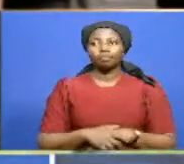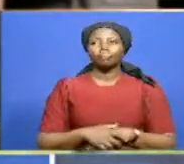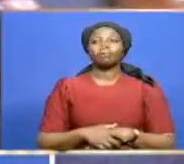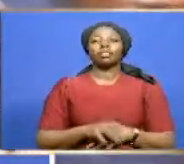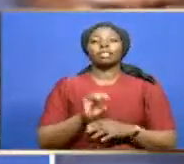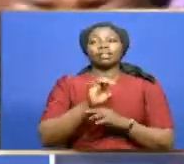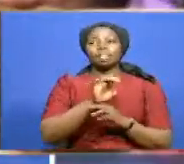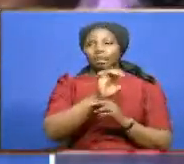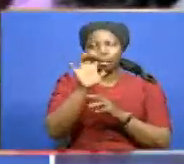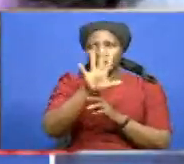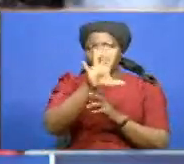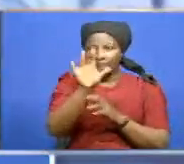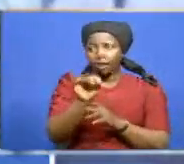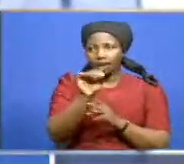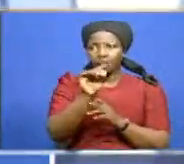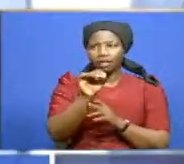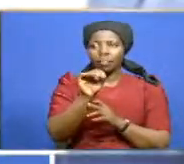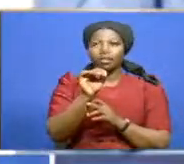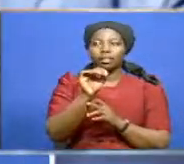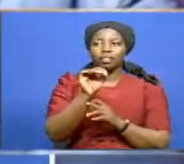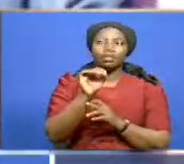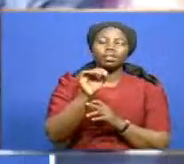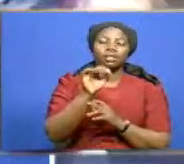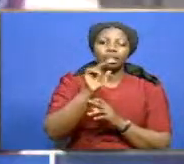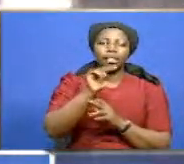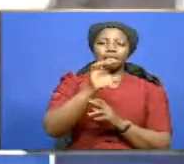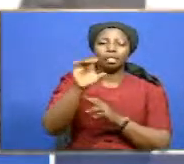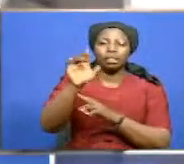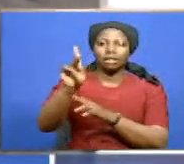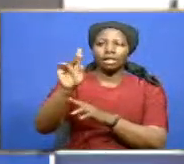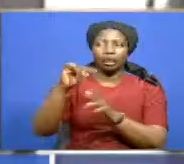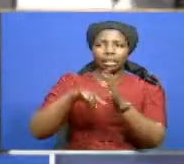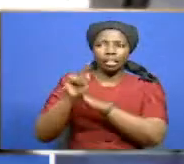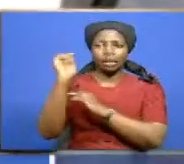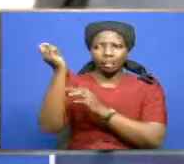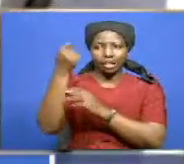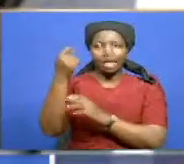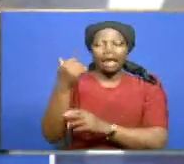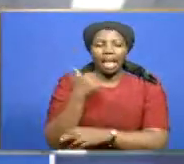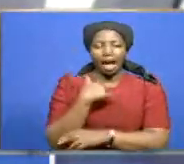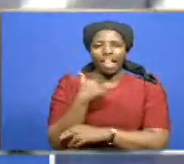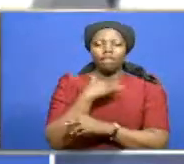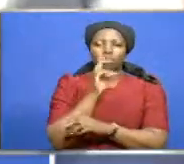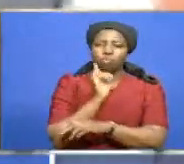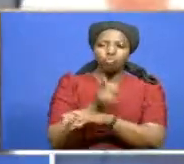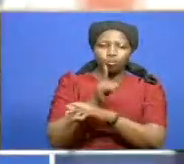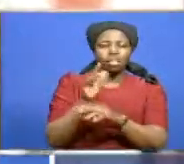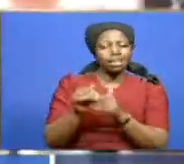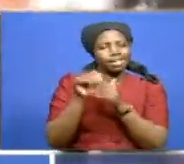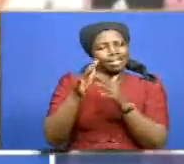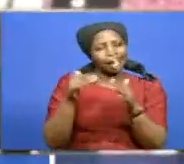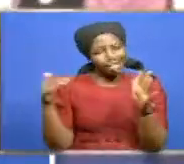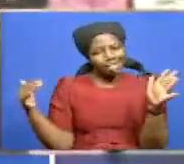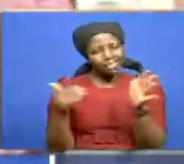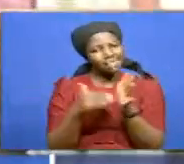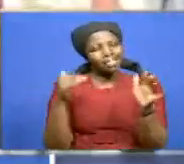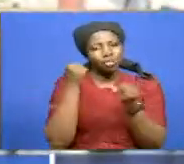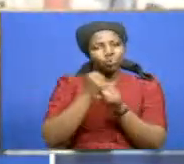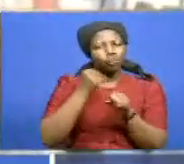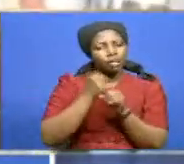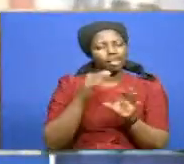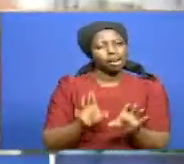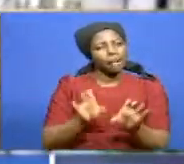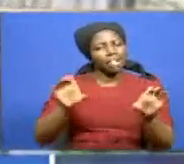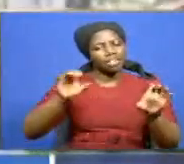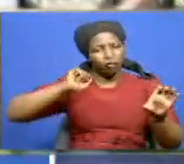la baraza la kitaifa la makanisa hapa nchini limetahadharisha viongozi dhidi ya kueneza siasa za migawanyiko kabla